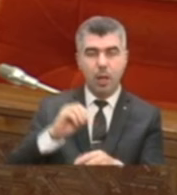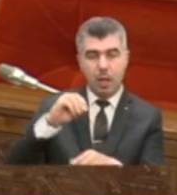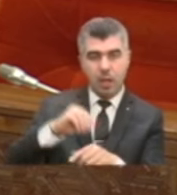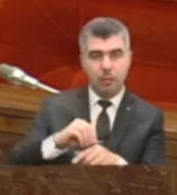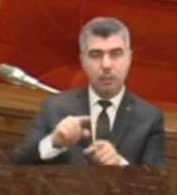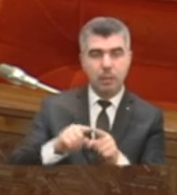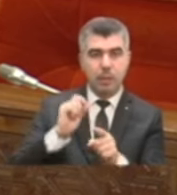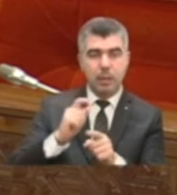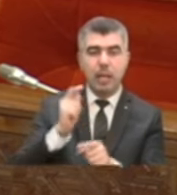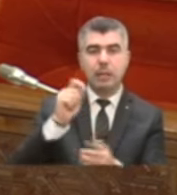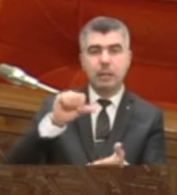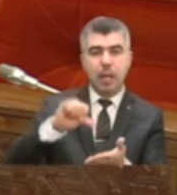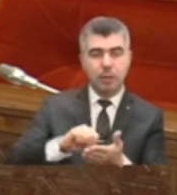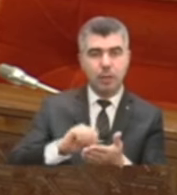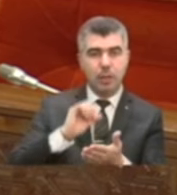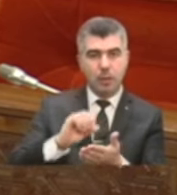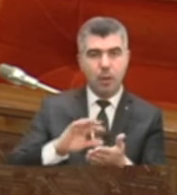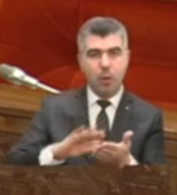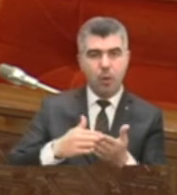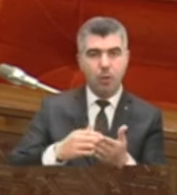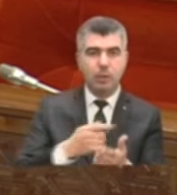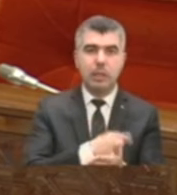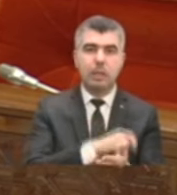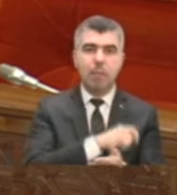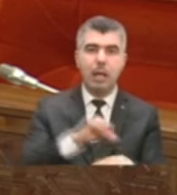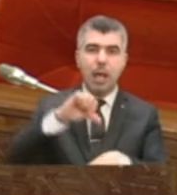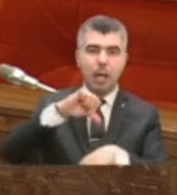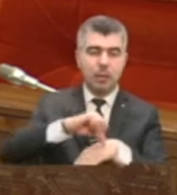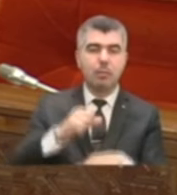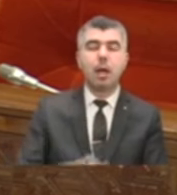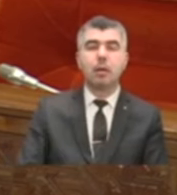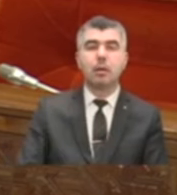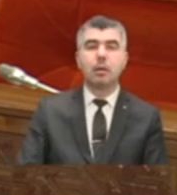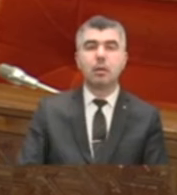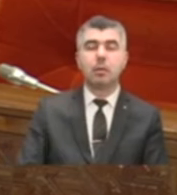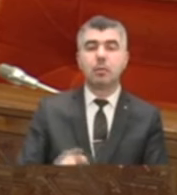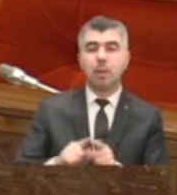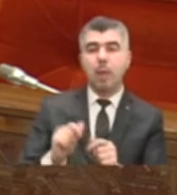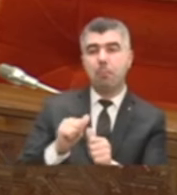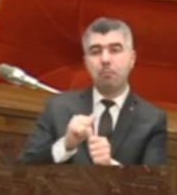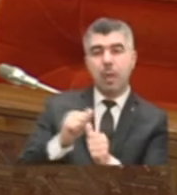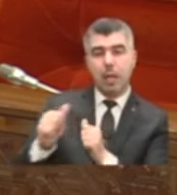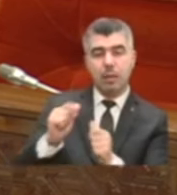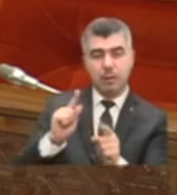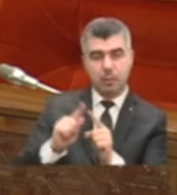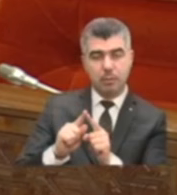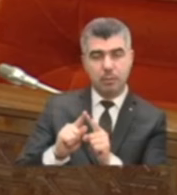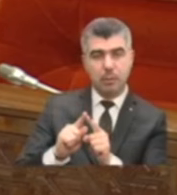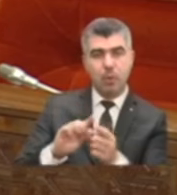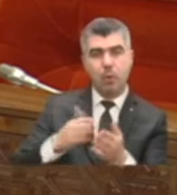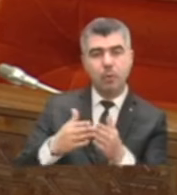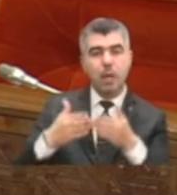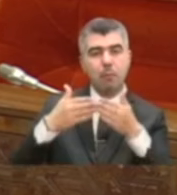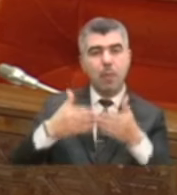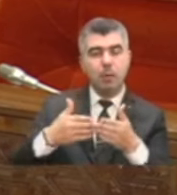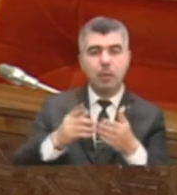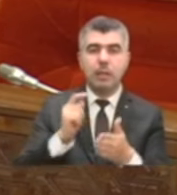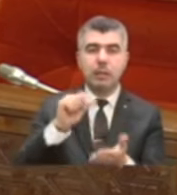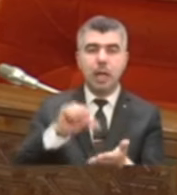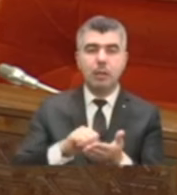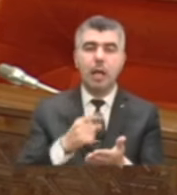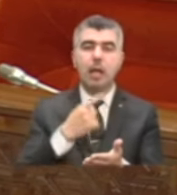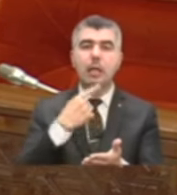الخط البحري طنجة المتوسط موتريل، و6 سفن للمسافات الطويلة تتربط مواني طنجة المتوسط